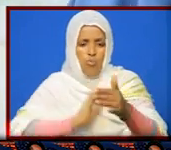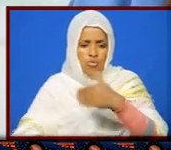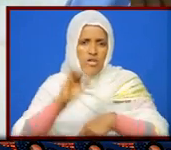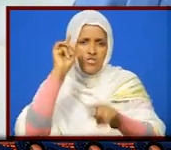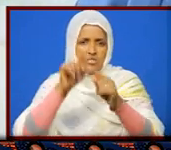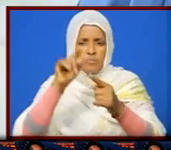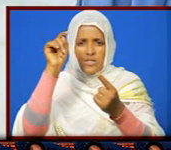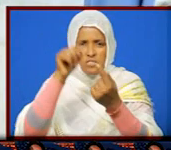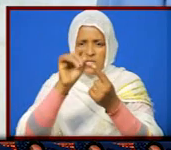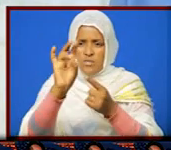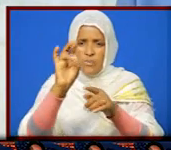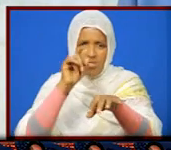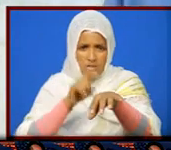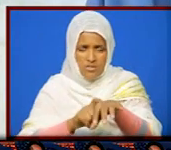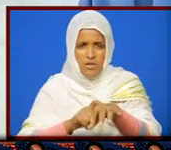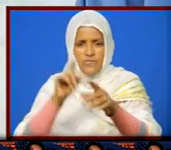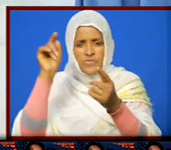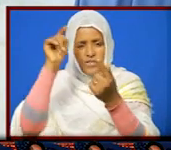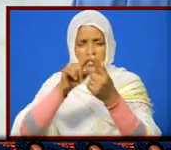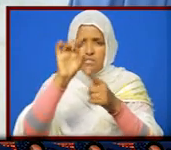ወንድሟ ገባና ይህም መውለድ አልቻለም።